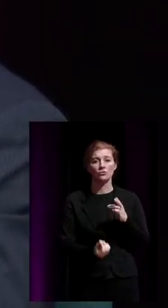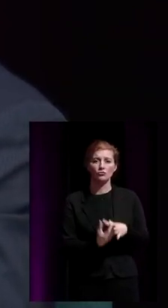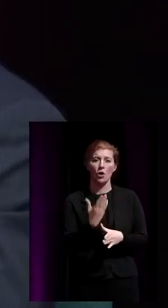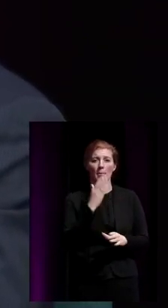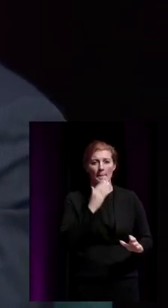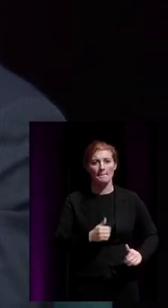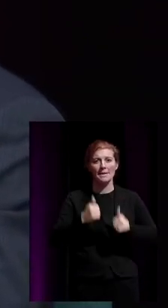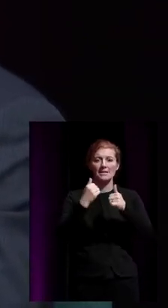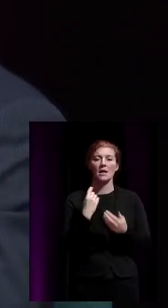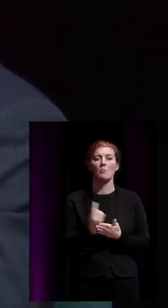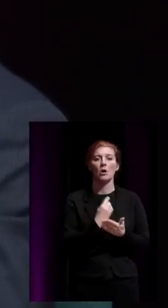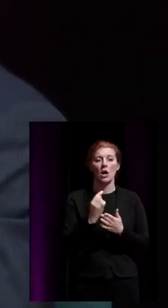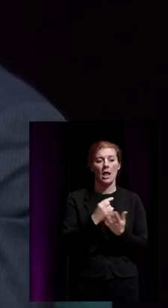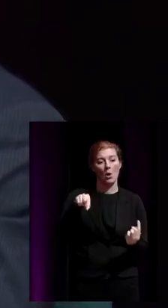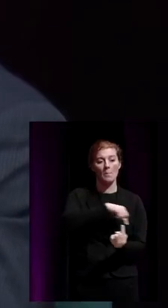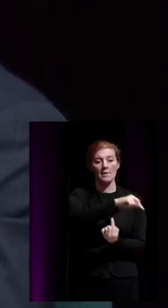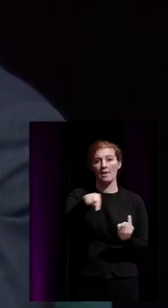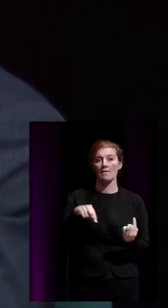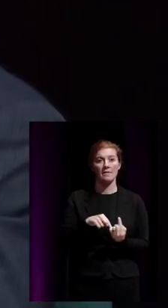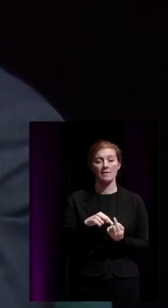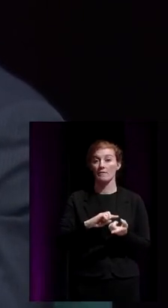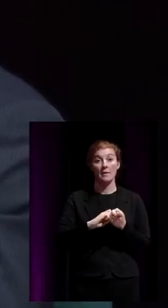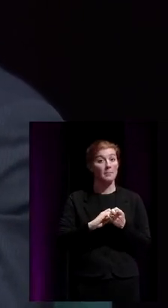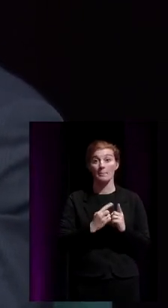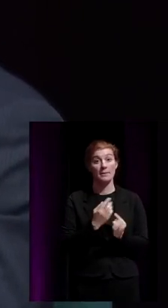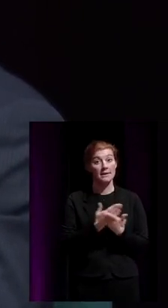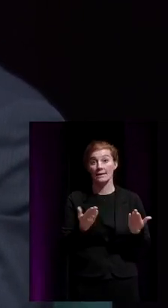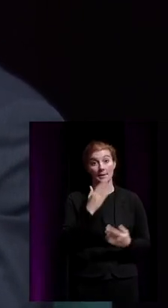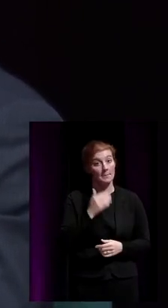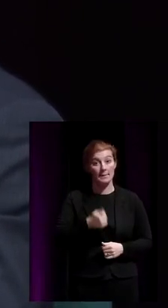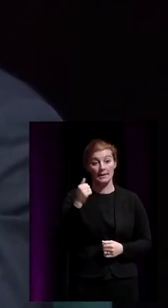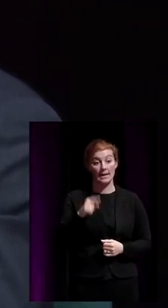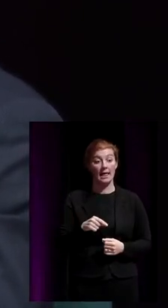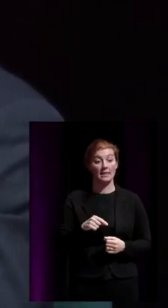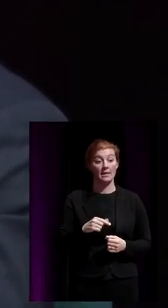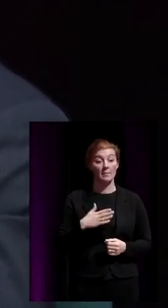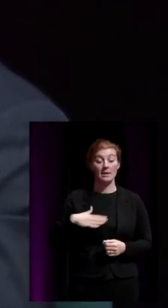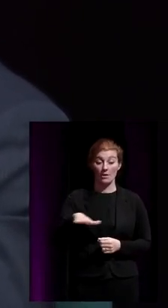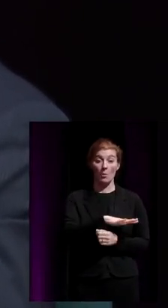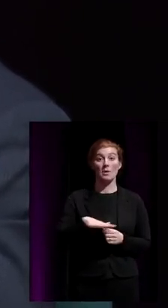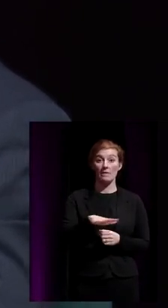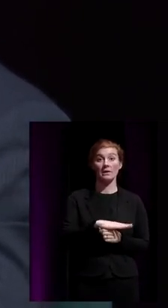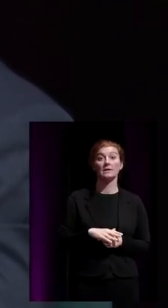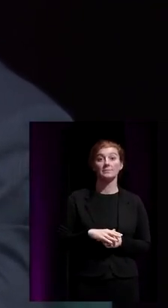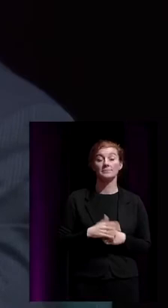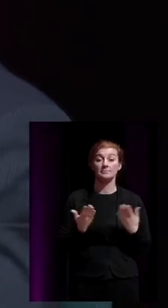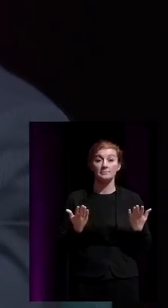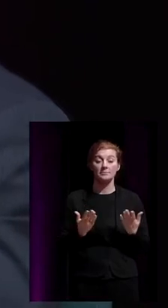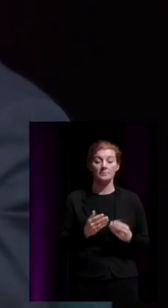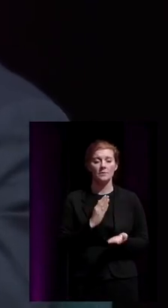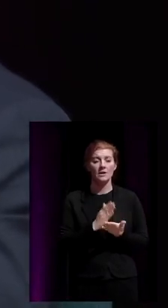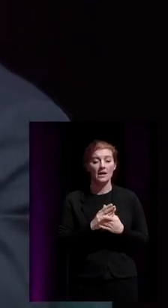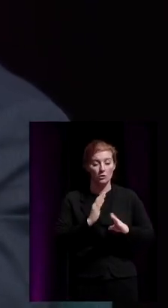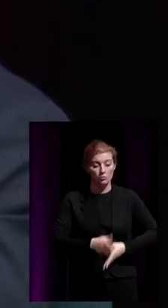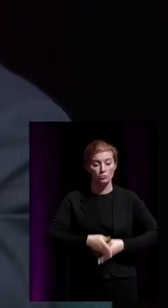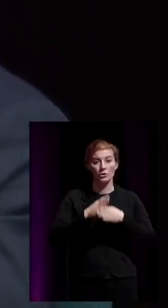möjliga omgivning. För man blir inte bättre än den omgivning man verkar i. Och då gäller det att bygga den.